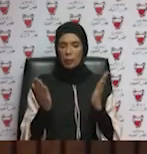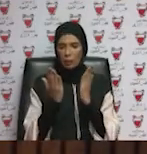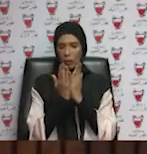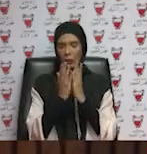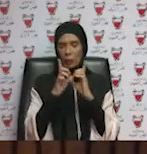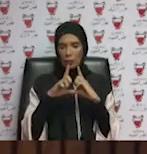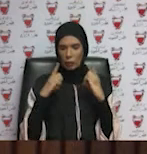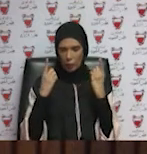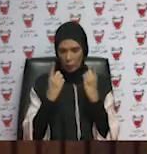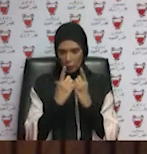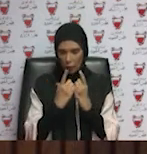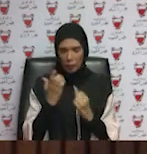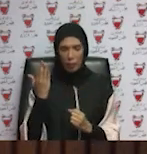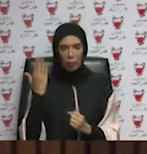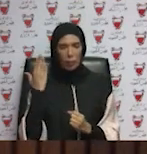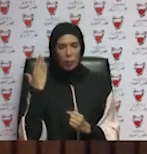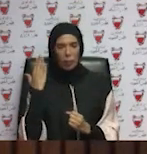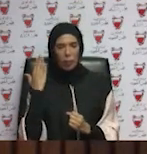اللجنة السابقة